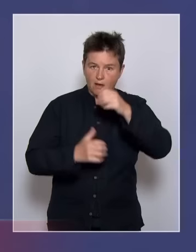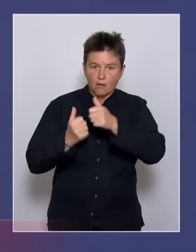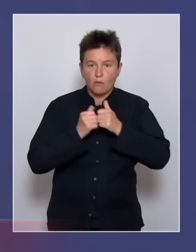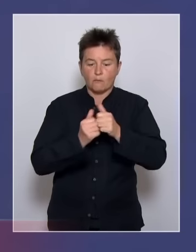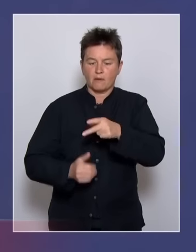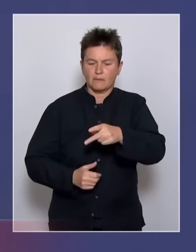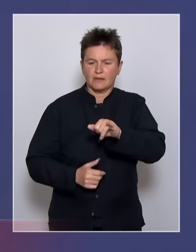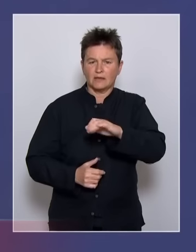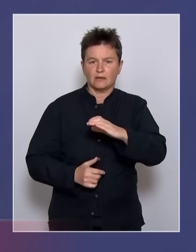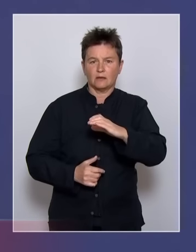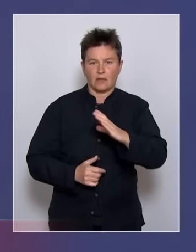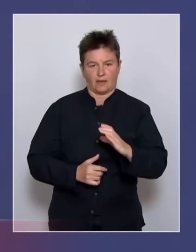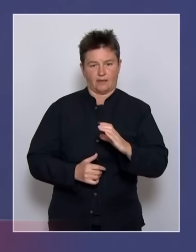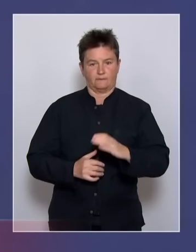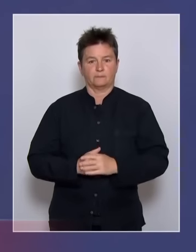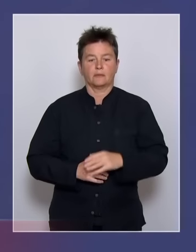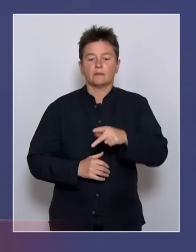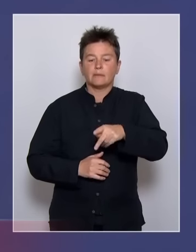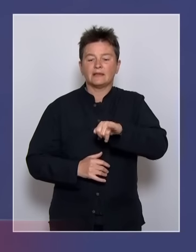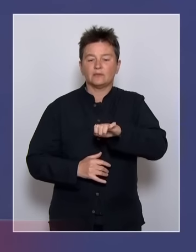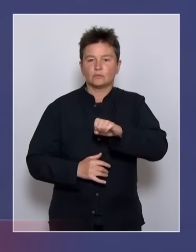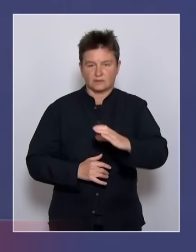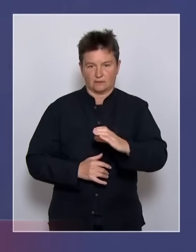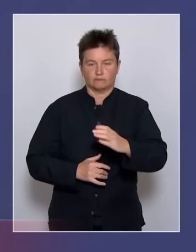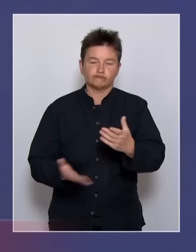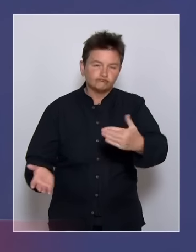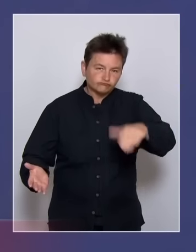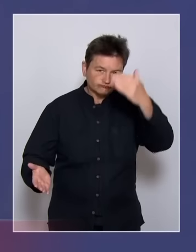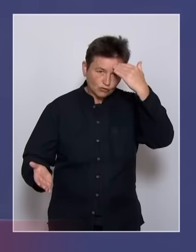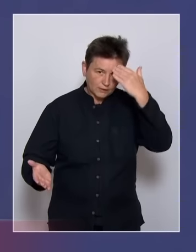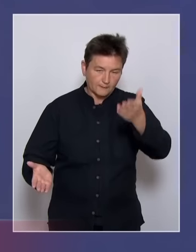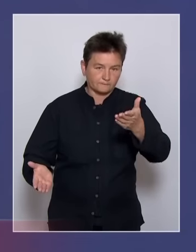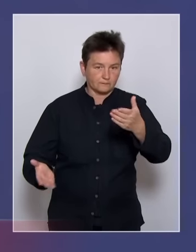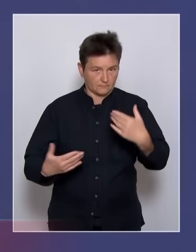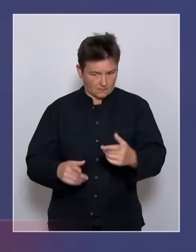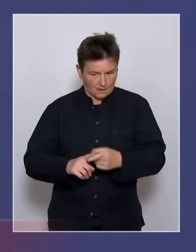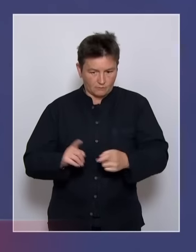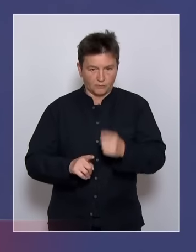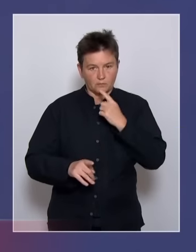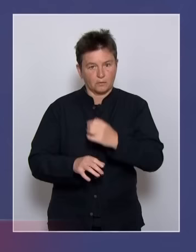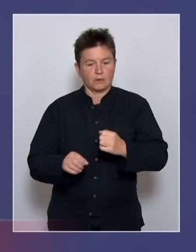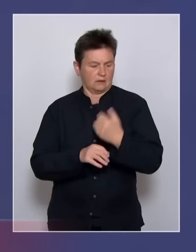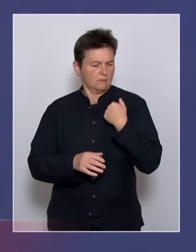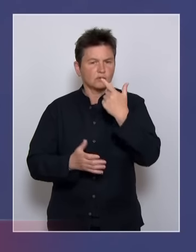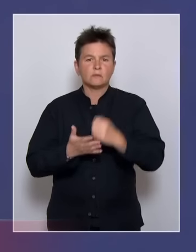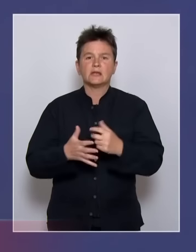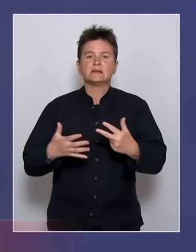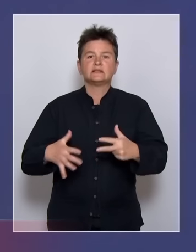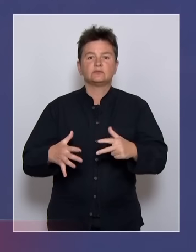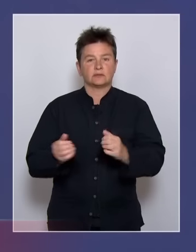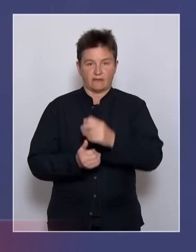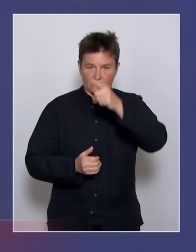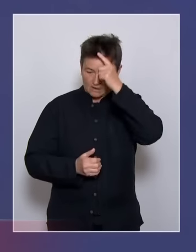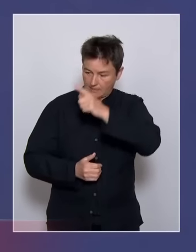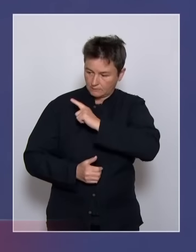les PIEC. nos industriels les connaissent bien. Et ils ont été très structurants quand on a décidé dès 2018 avec l'Allemagne d